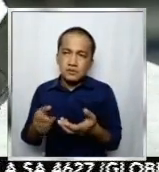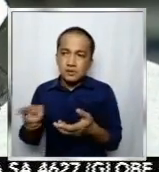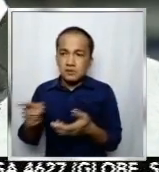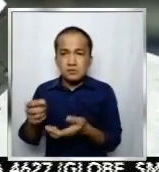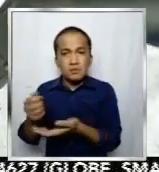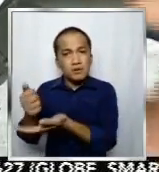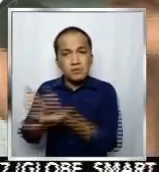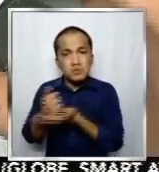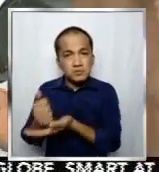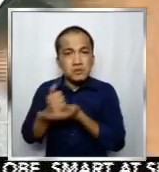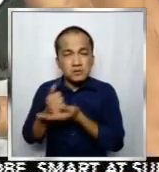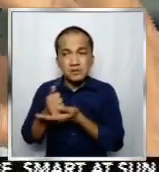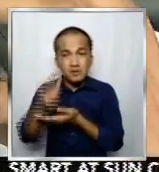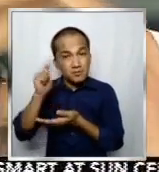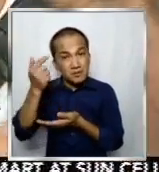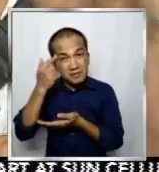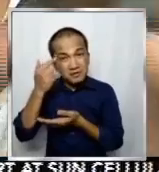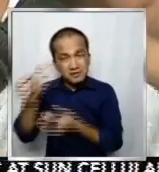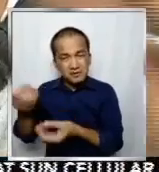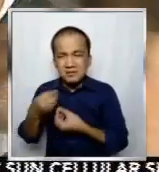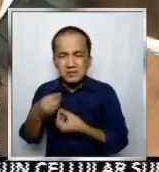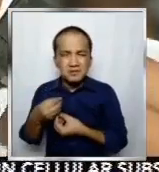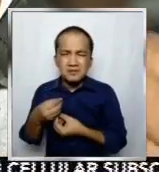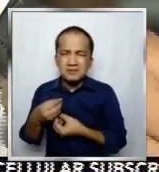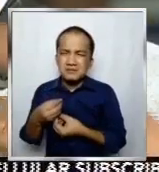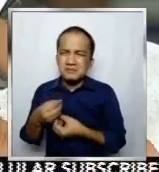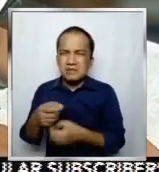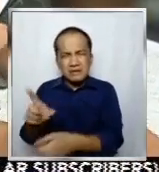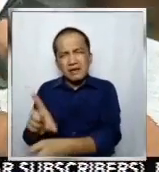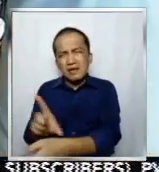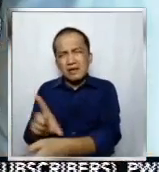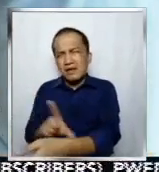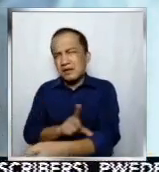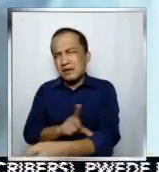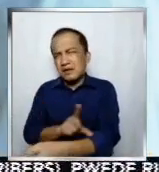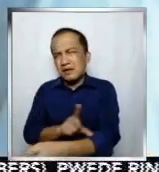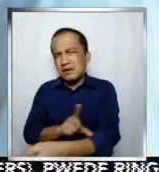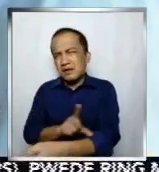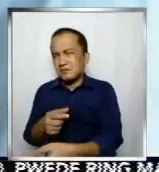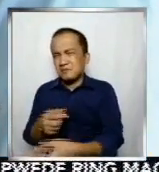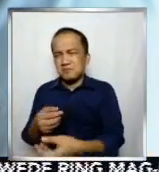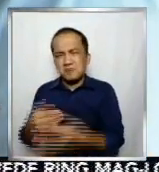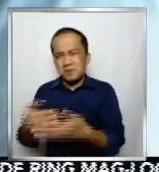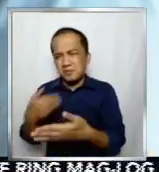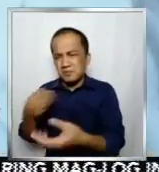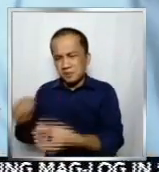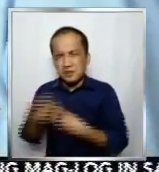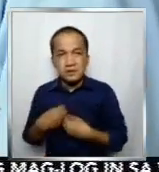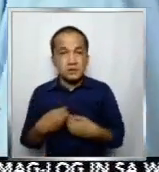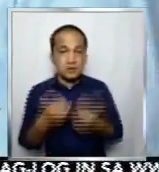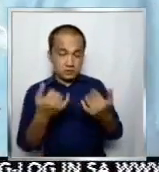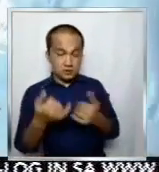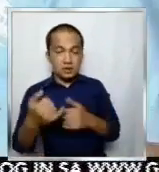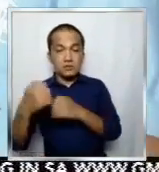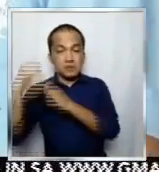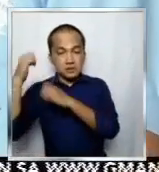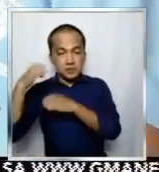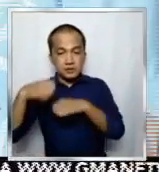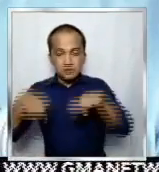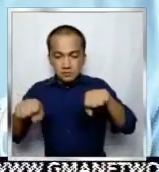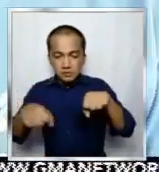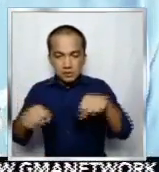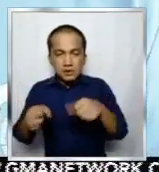gobyerno, totally, matagal bago namin makamit. Kaya umaasa mga tricycle driver na mapapayagan ang kanilang